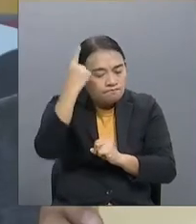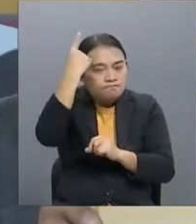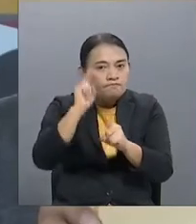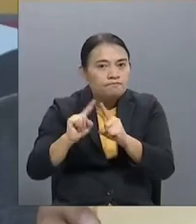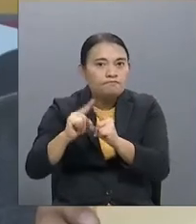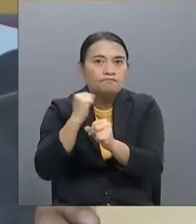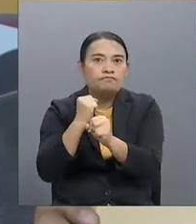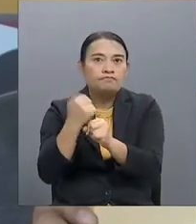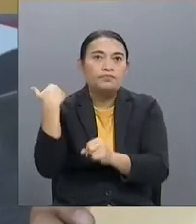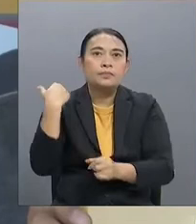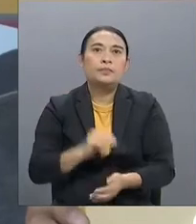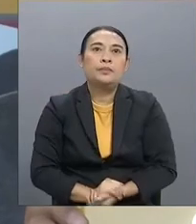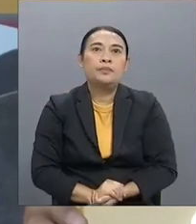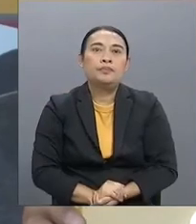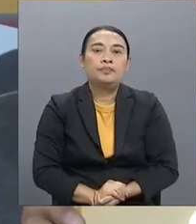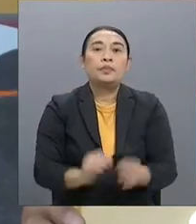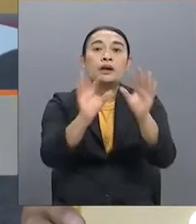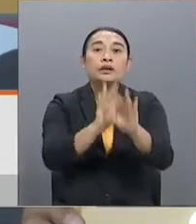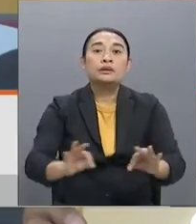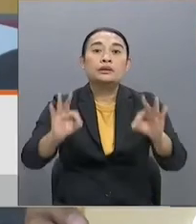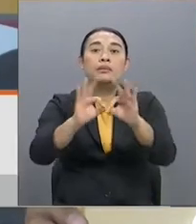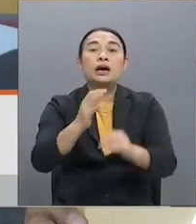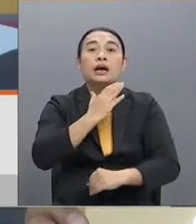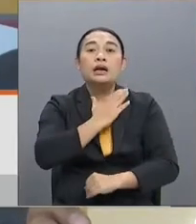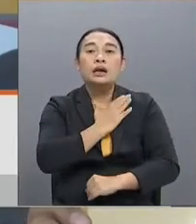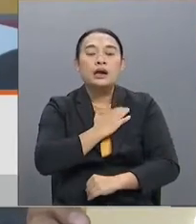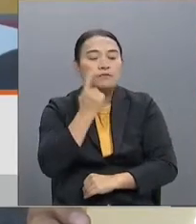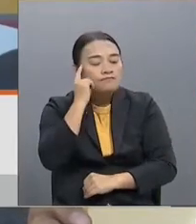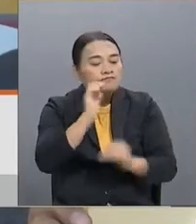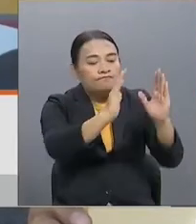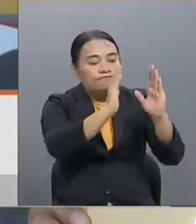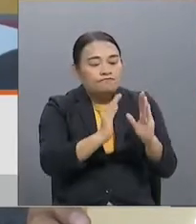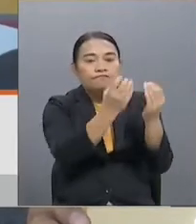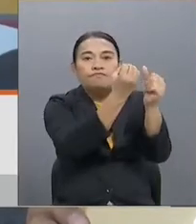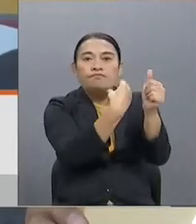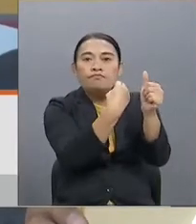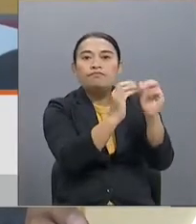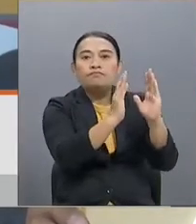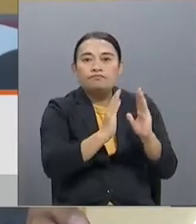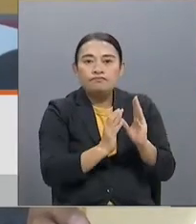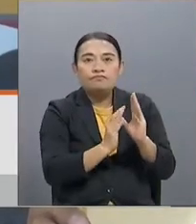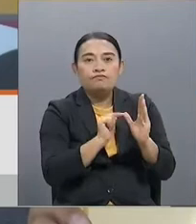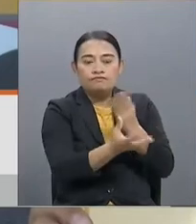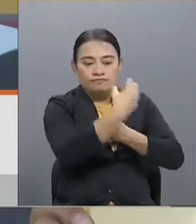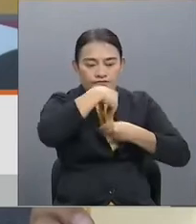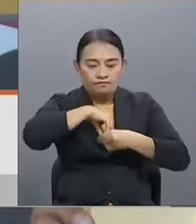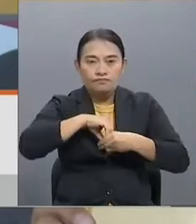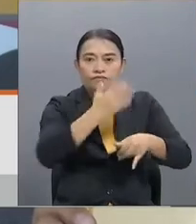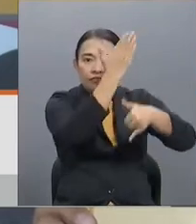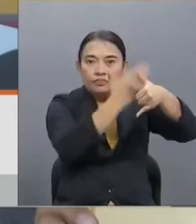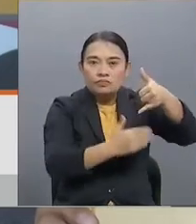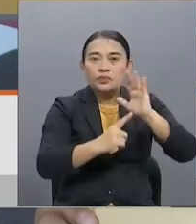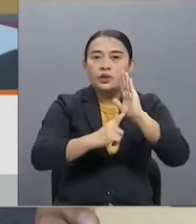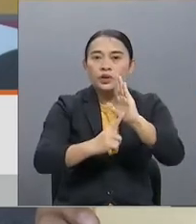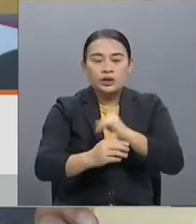เราได้เน้นในเรื่องของหลักคำสอนเรื่องของปรัชญาที่พระองค์ท่านได้ทรงทำให้เห็นนะครับทั้งได้พระรา